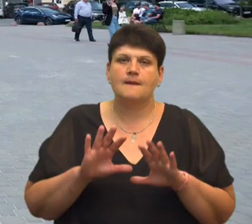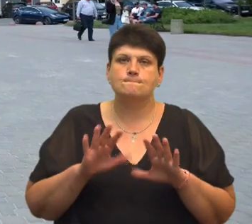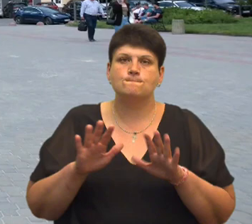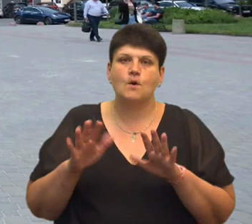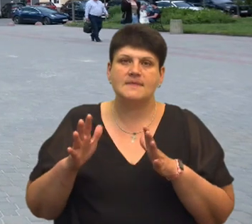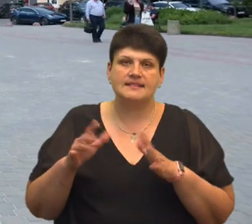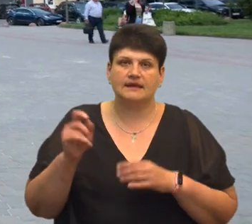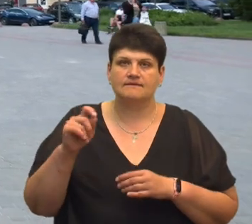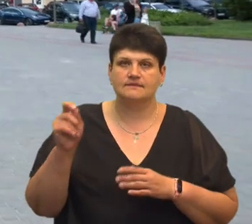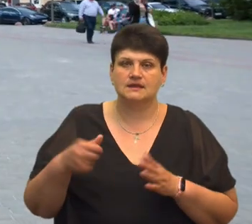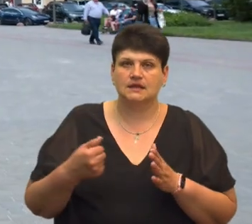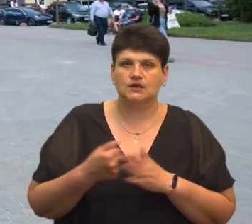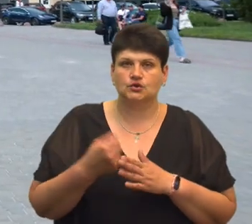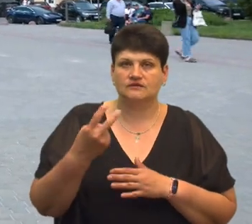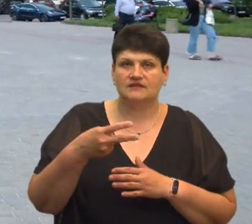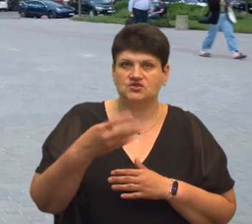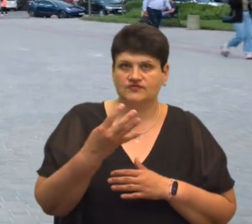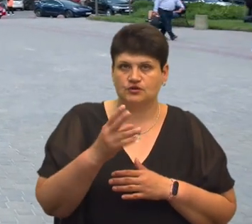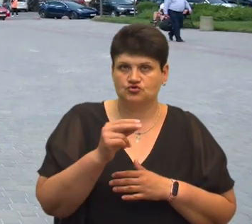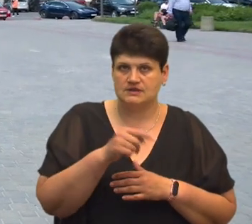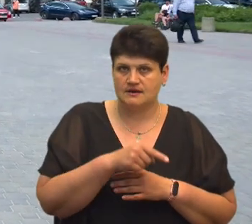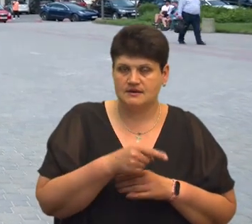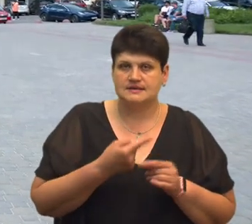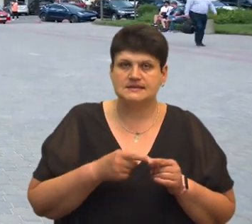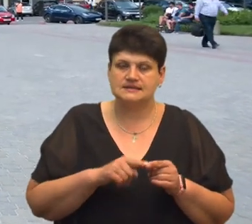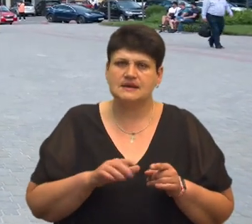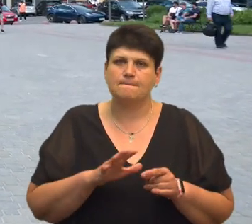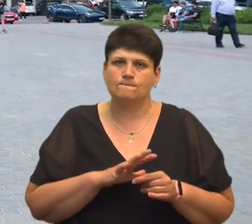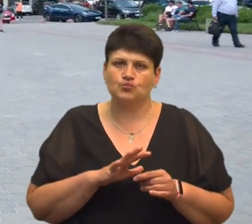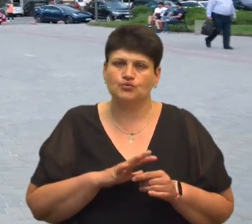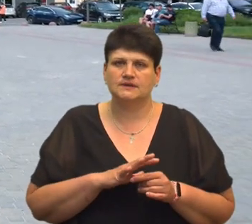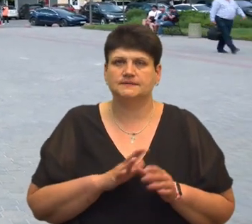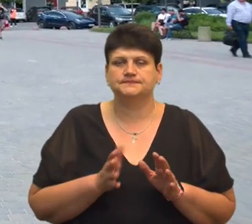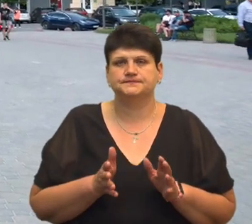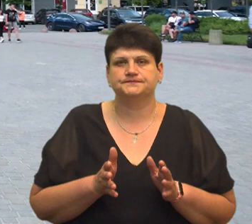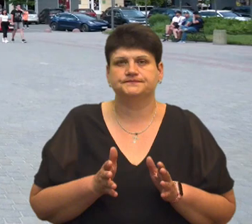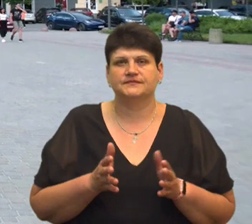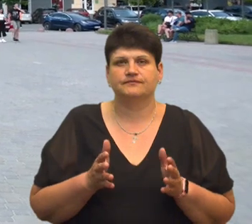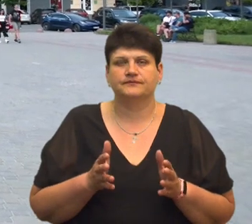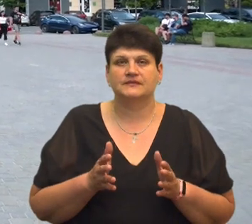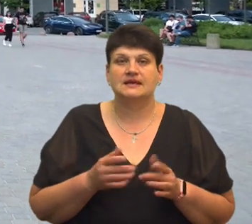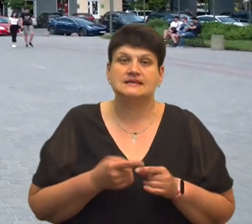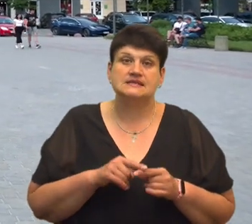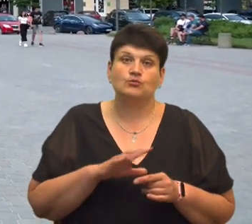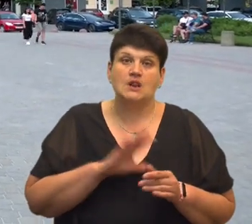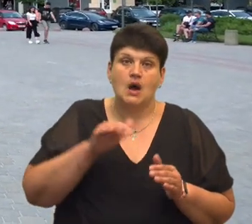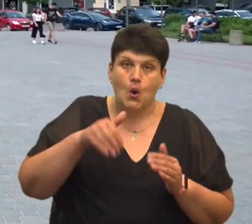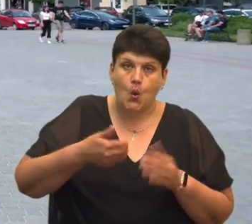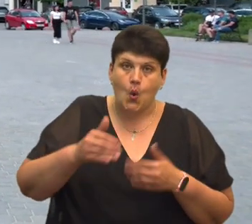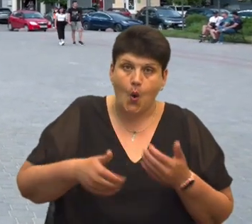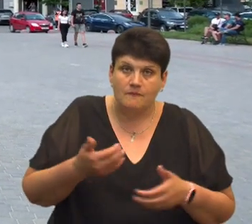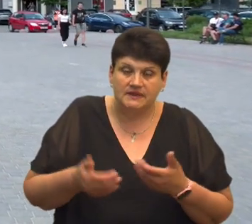до 24-го числа – це були переважно вже… Це була окопна війна, це була